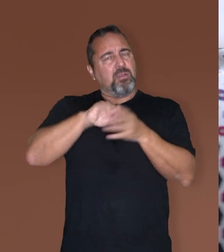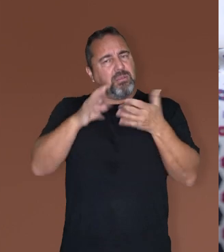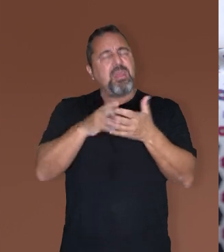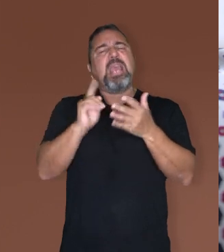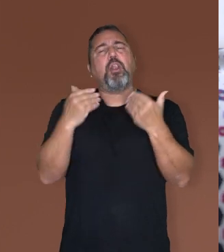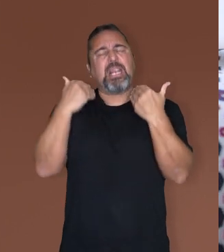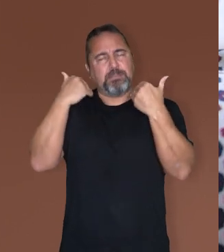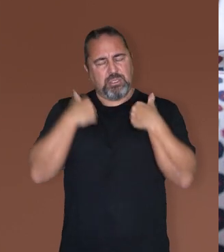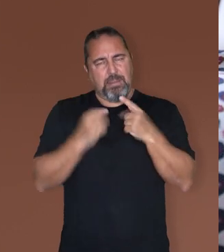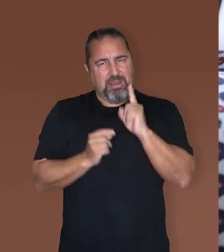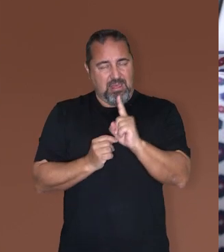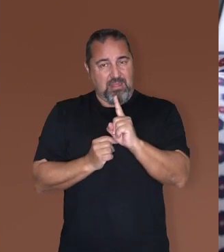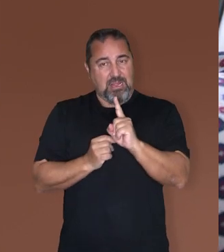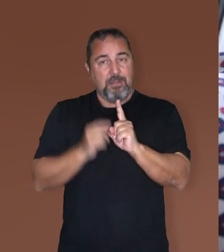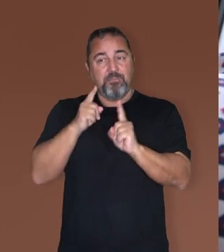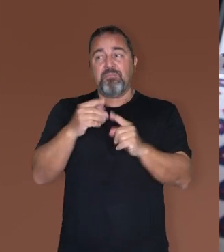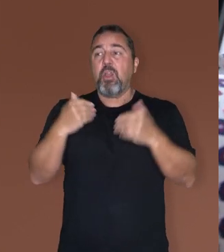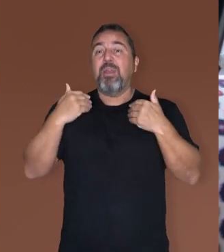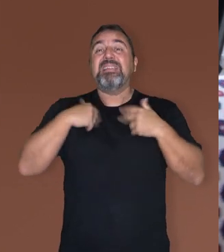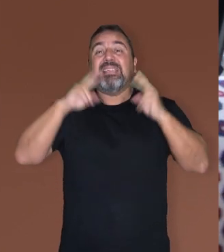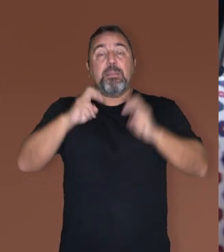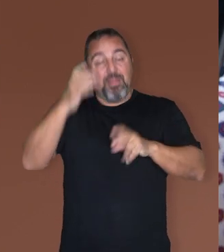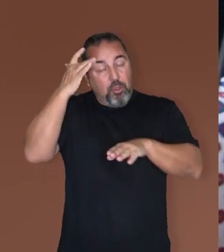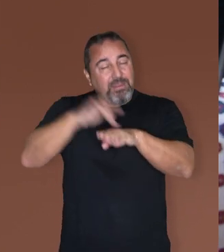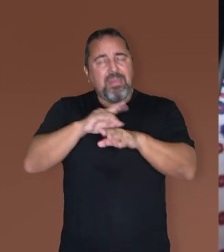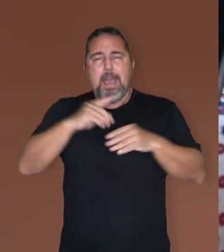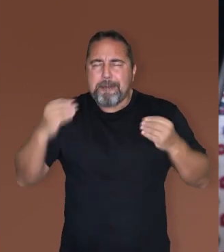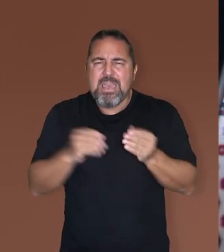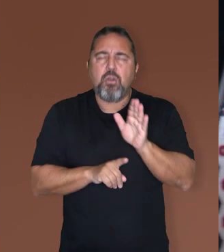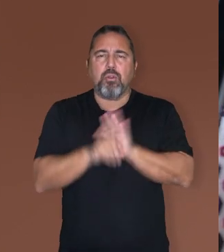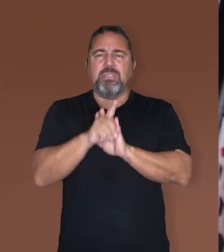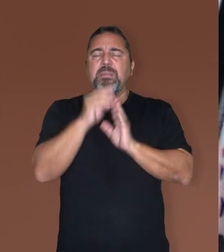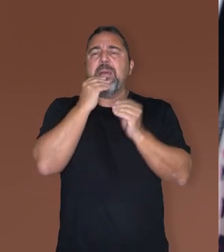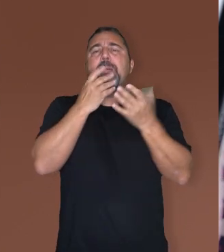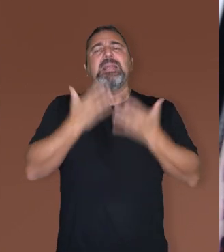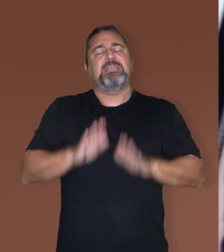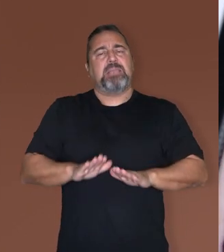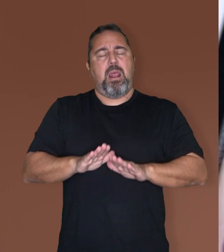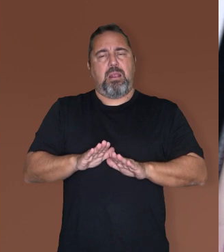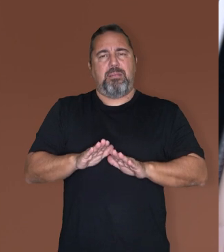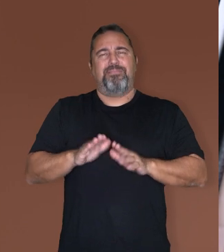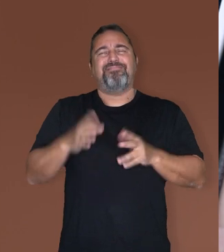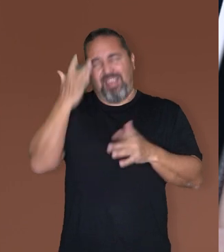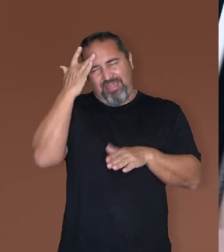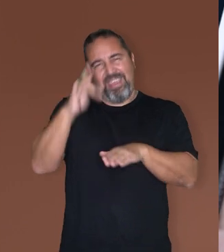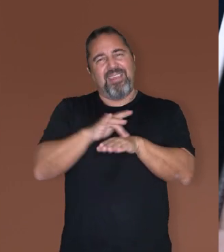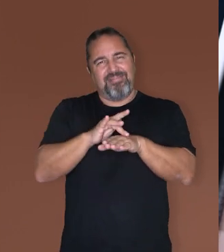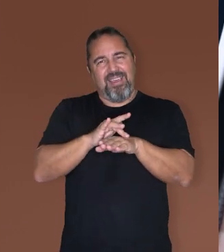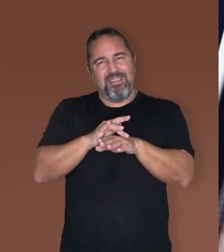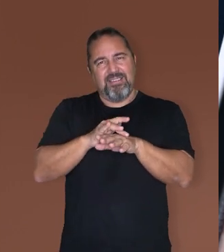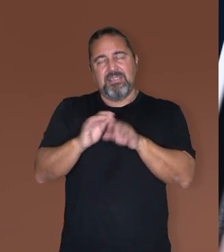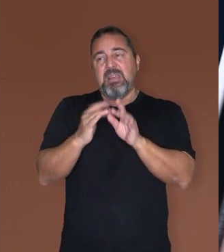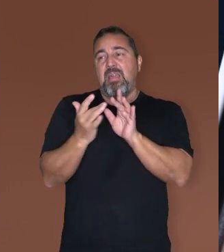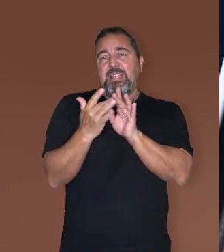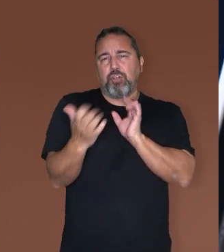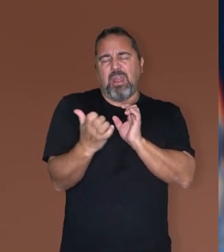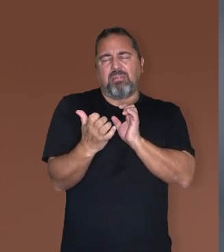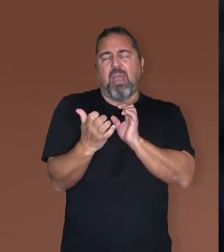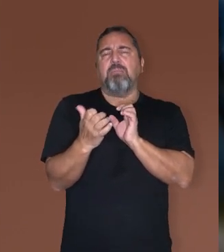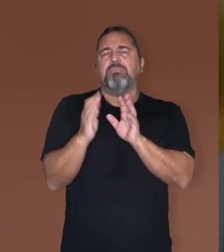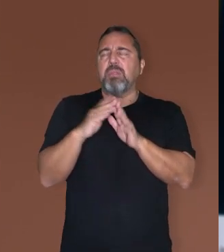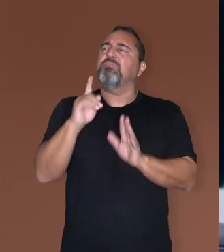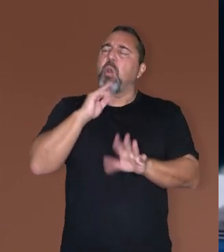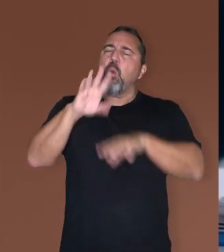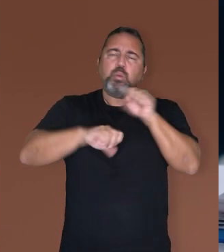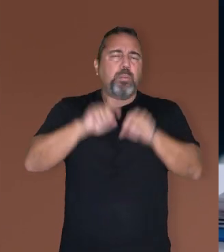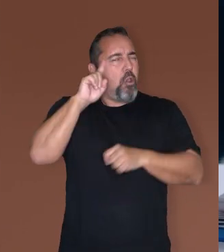arduraz kudeatuz. Hobetu zure trebetasun digitalak ikastaro honi esker. Ongizate digitala. Deskonektatu,